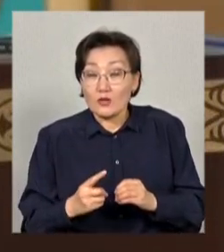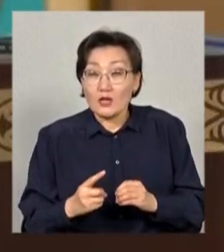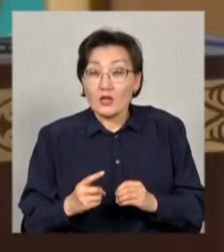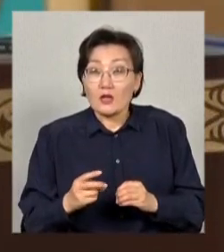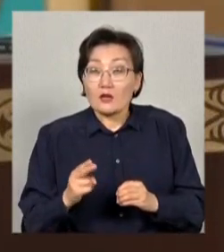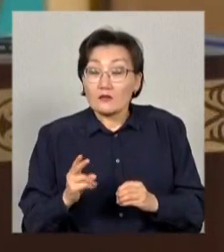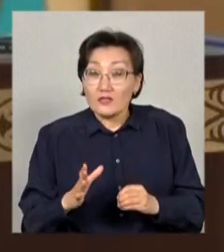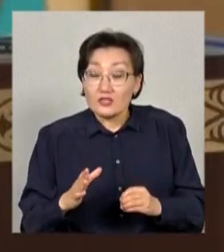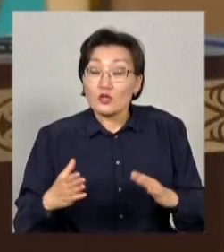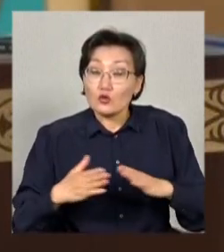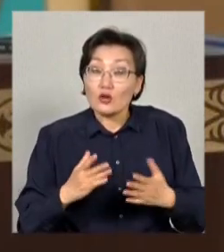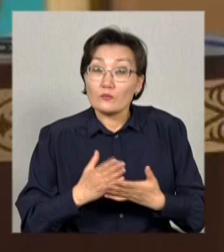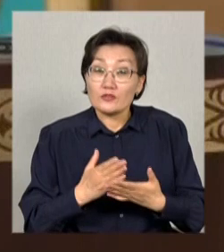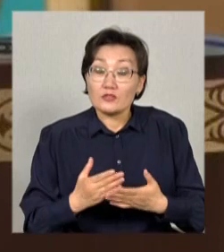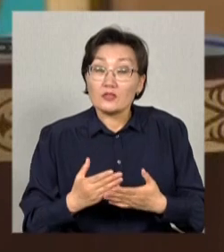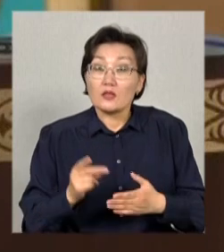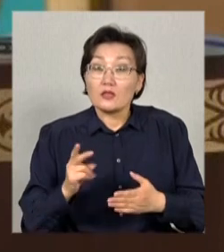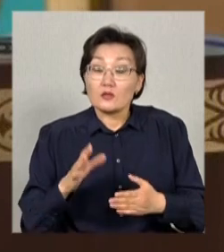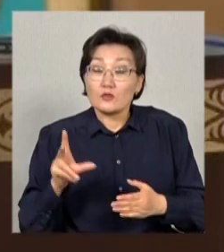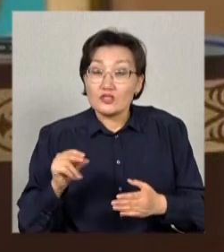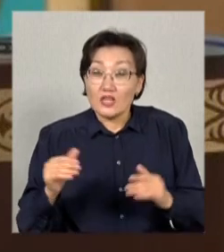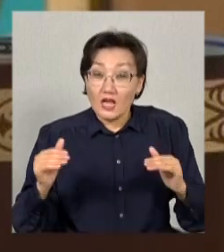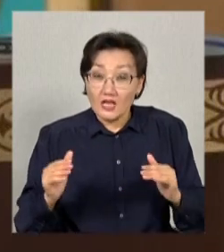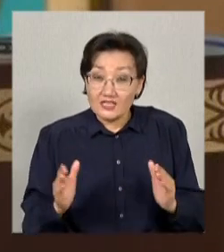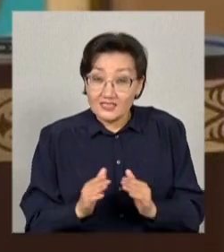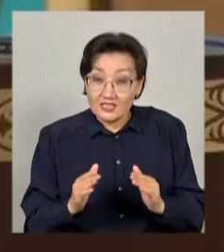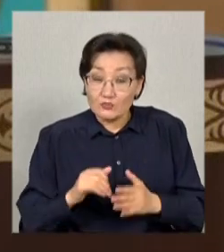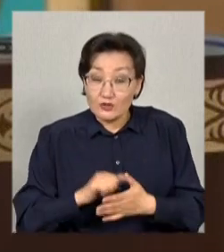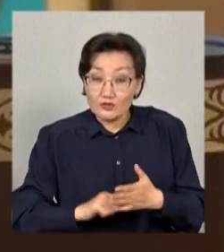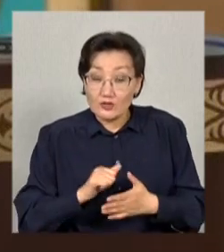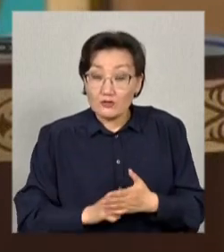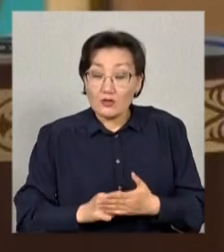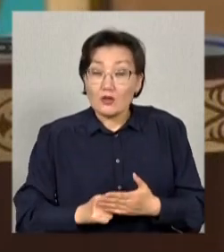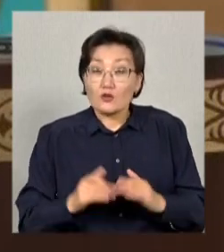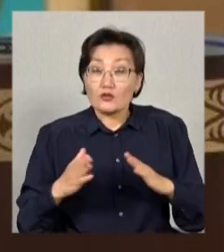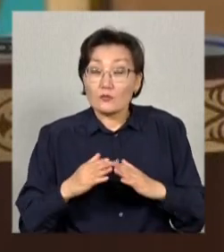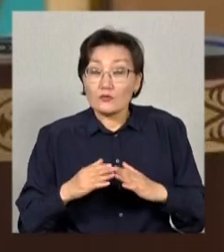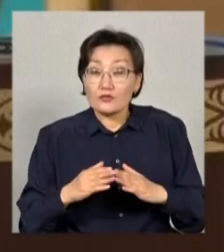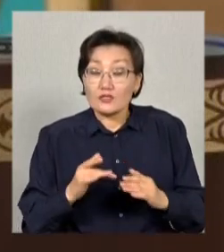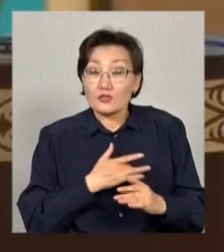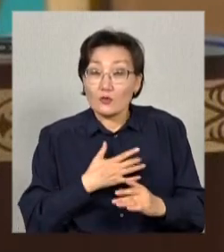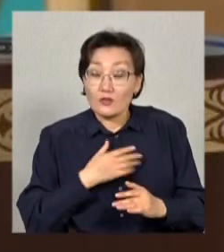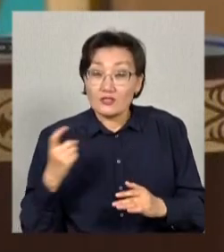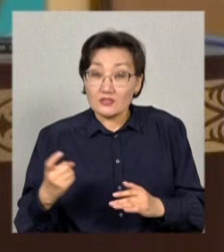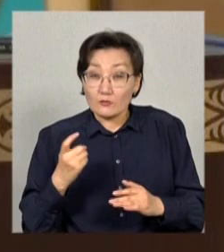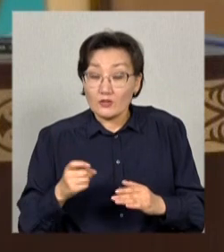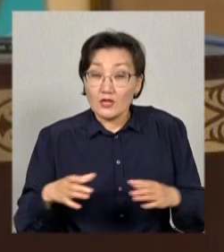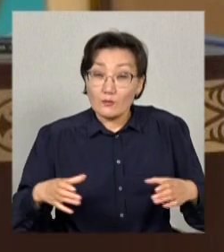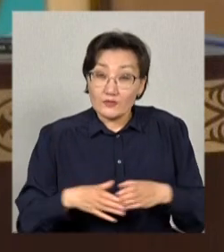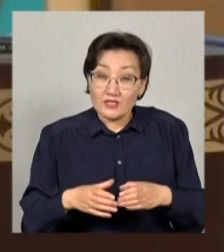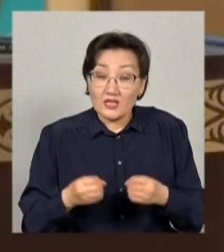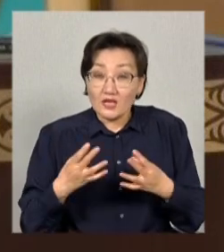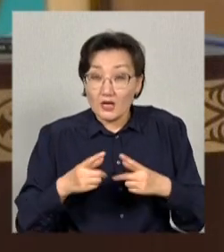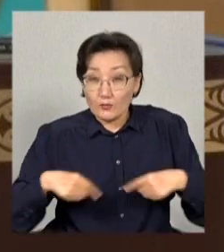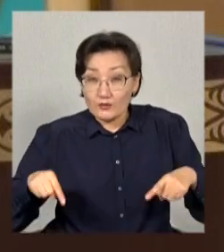бар. Бұндай үйлерде пәтерлердің саны аз болу себепті мүлік меншік иелерінің бірлестігіне немесе қарапайым